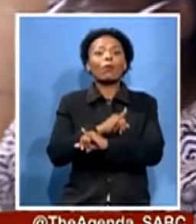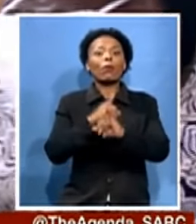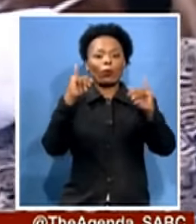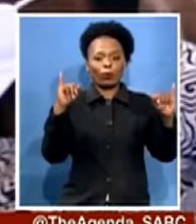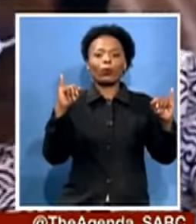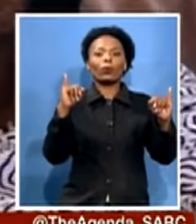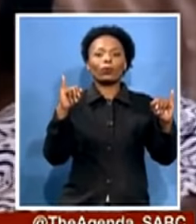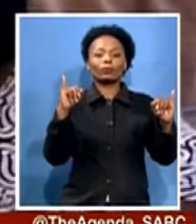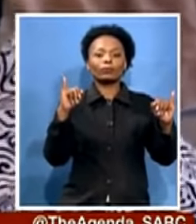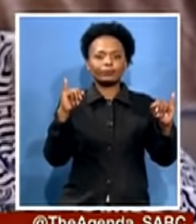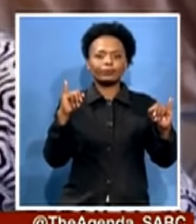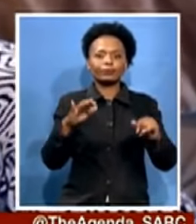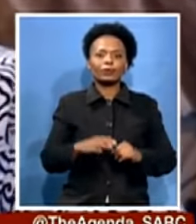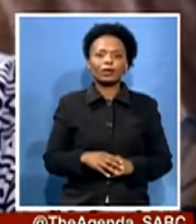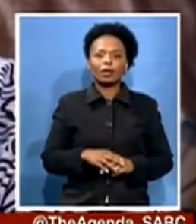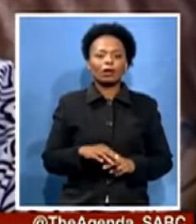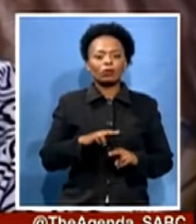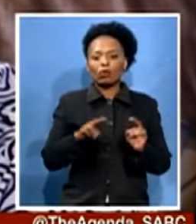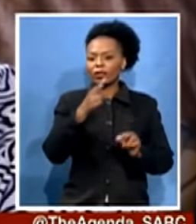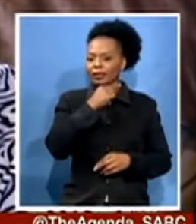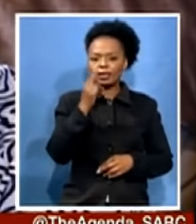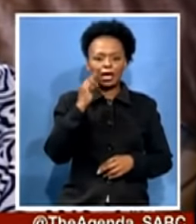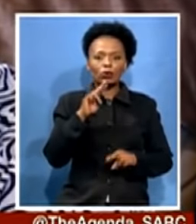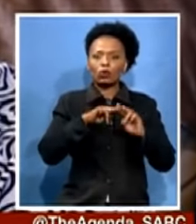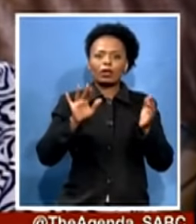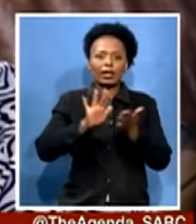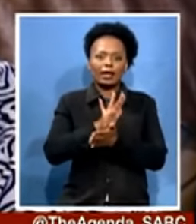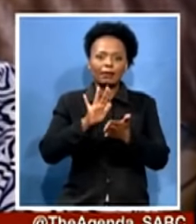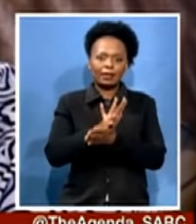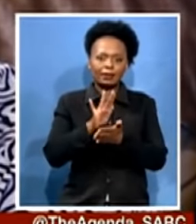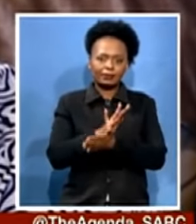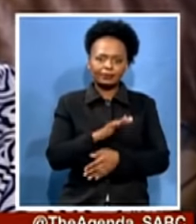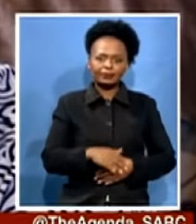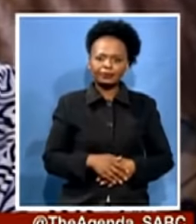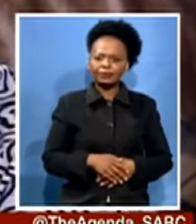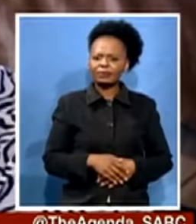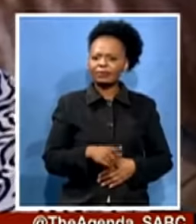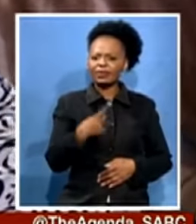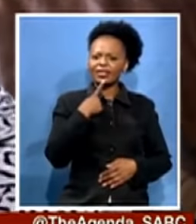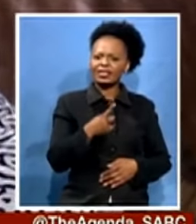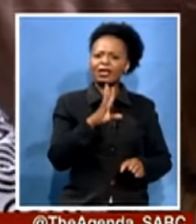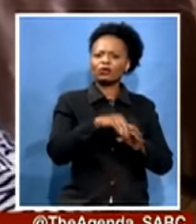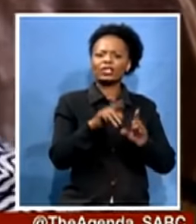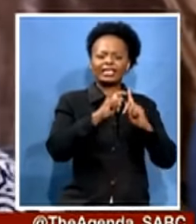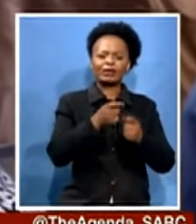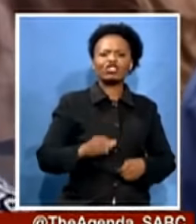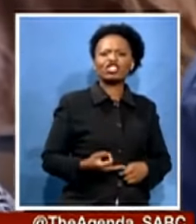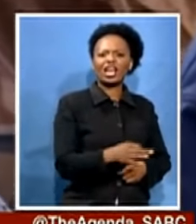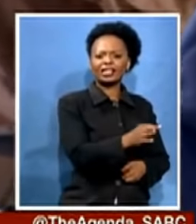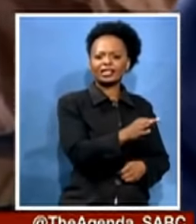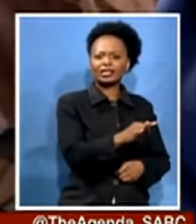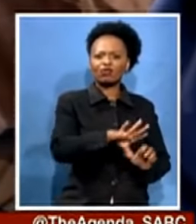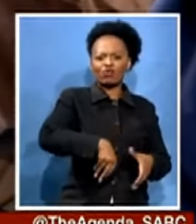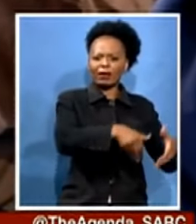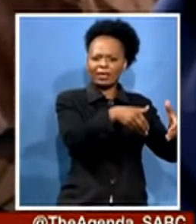singene kule yokuthi ube umdlali we rugby esanga la. Uthinte nokuthi uwangena kuma sharks into ehambe mhlawumbe yaphela